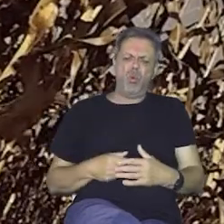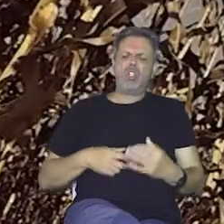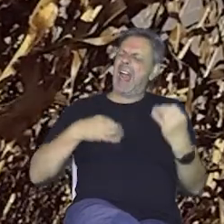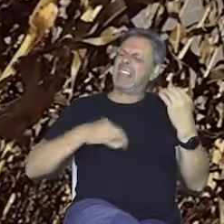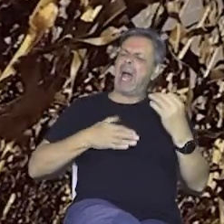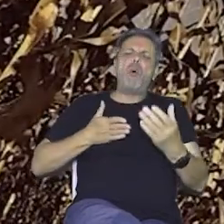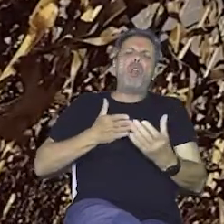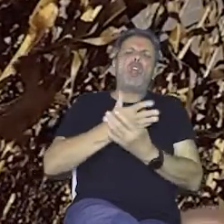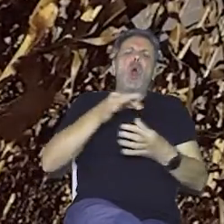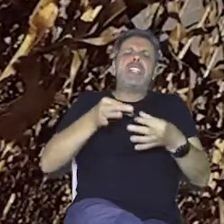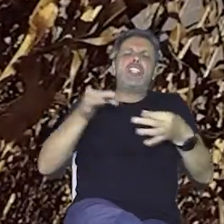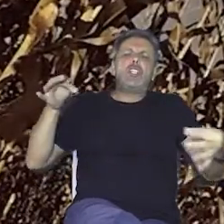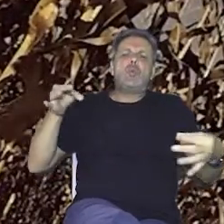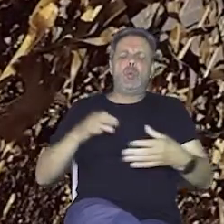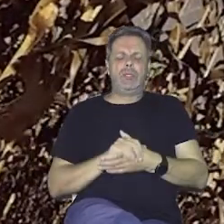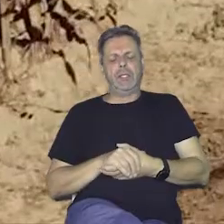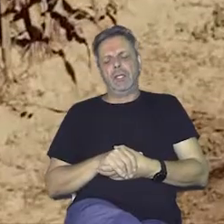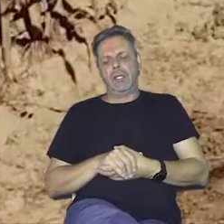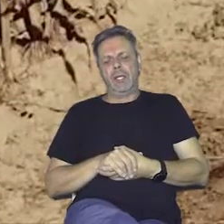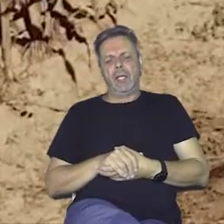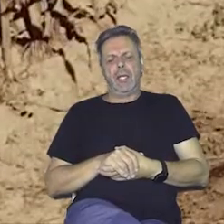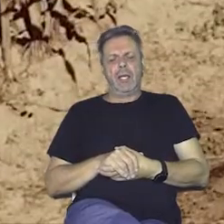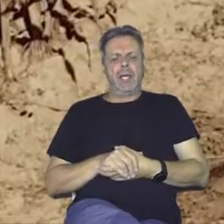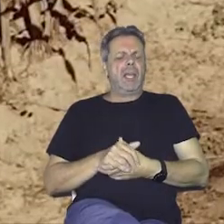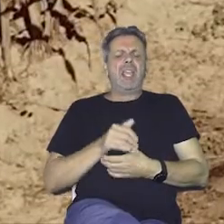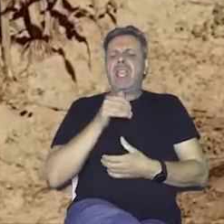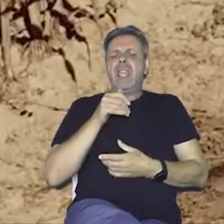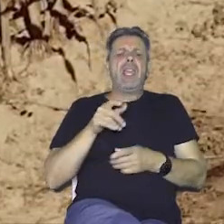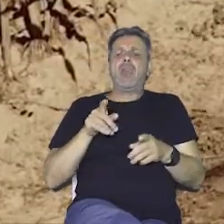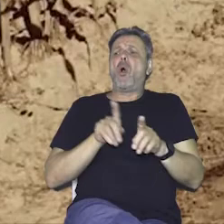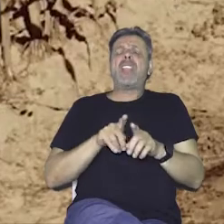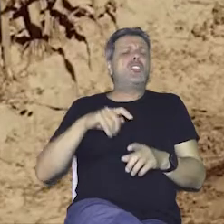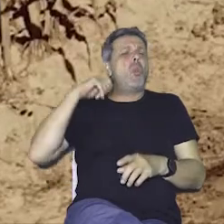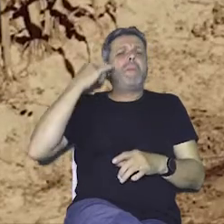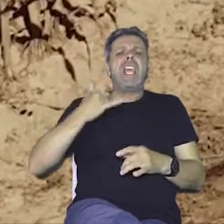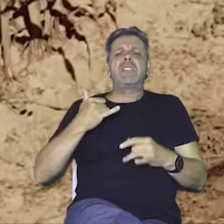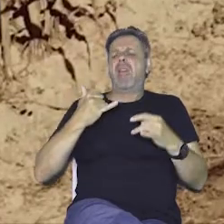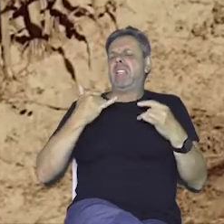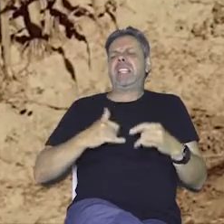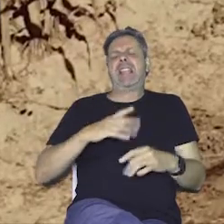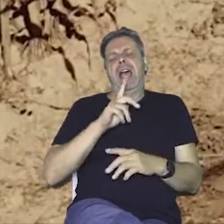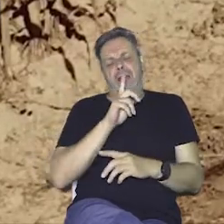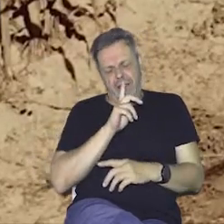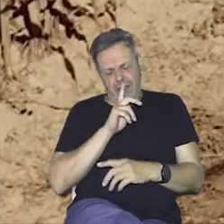kroz žicu i koda su pjesme sada tiše.